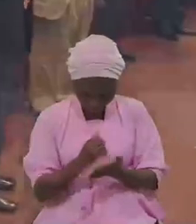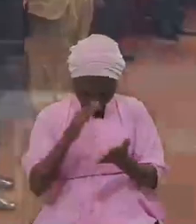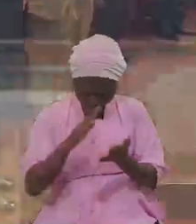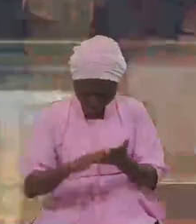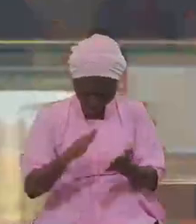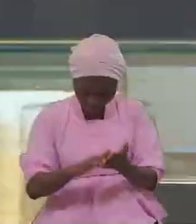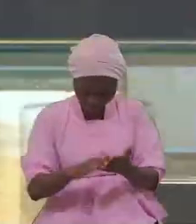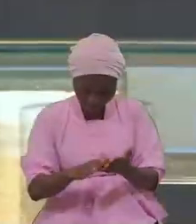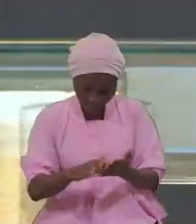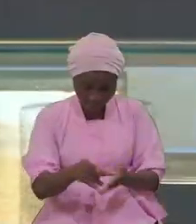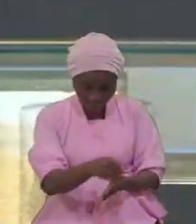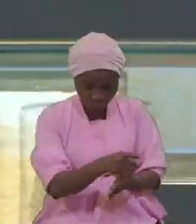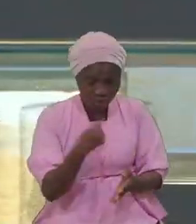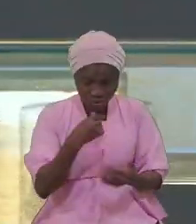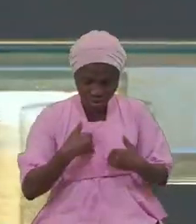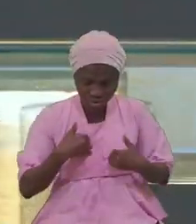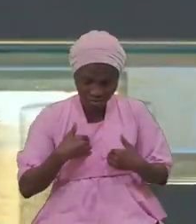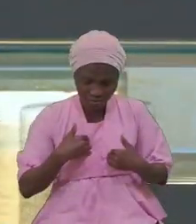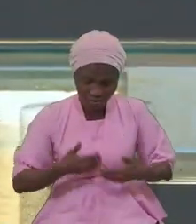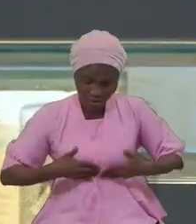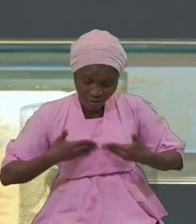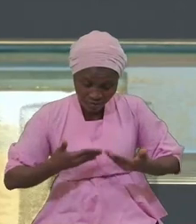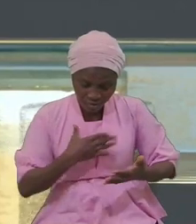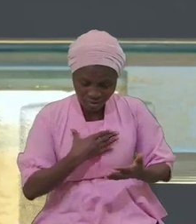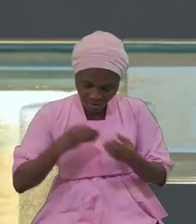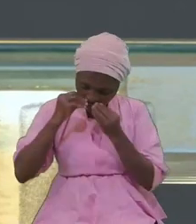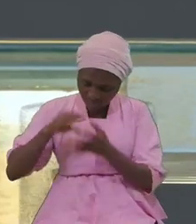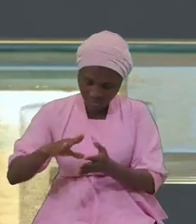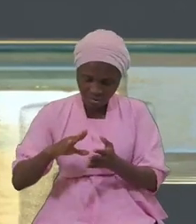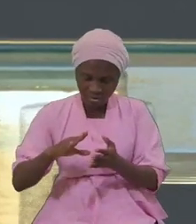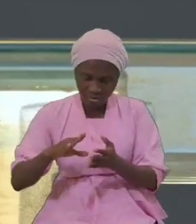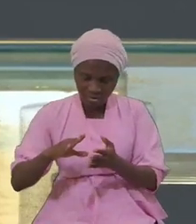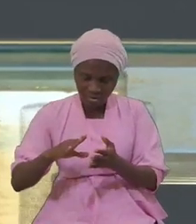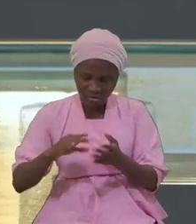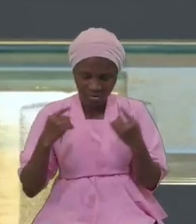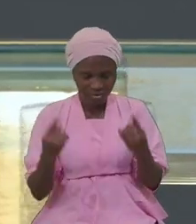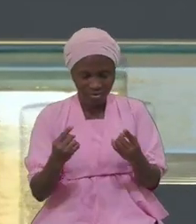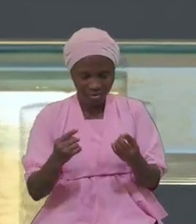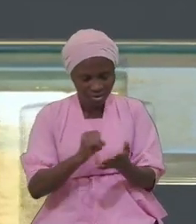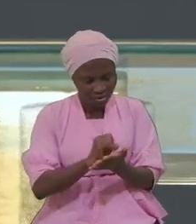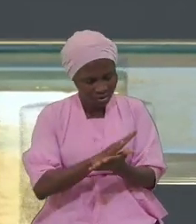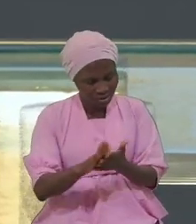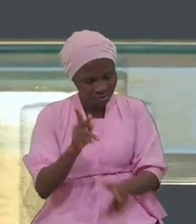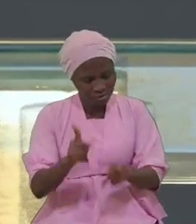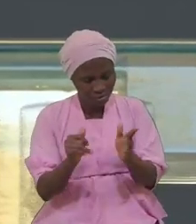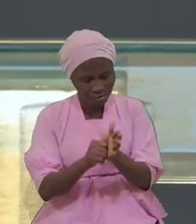Pardonne à ceux qui ont confessé et abandonné les péchés. Sanctifie ceux qui ont tout mis sur